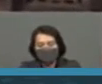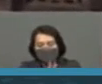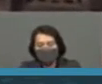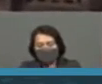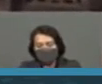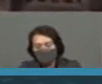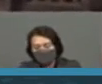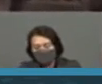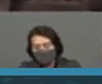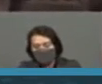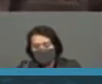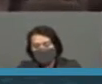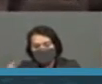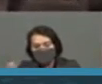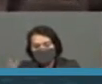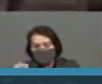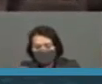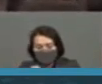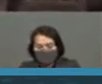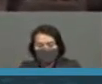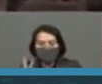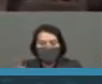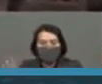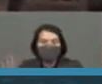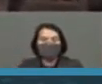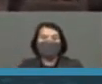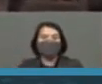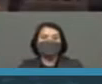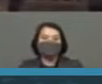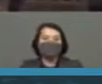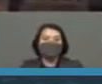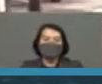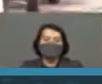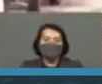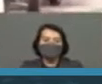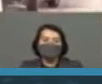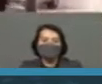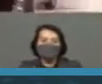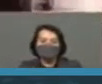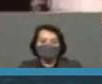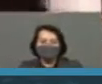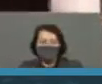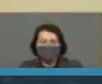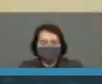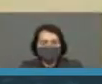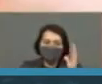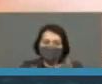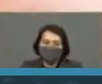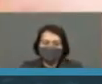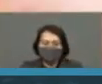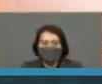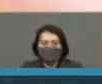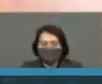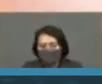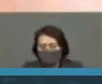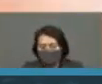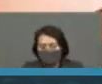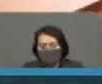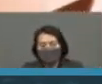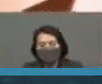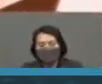พื่อซื้อผลผลิตยางแห้งจากเกษตรกรในอัตราร้อยละ3ต่อปีมีระยะเวลาดำเนินโครงการตั้งแต่เดือนสิงหา